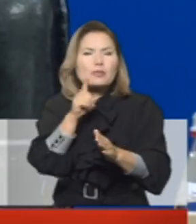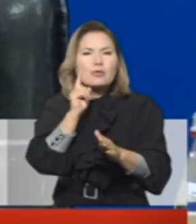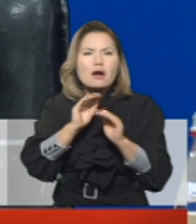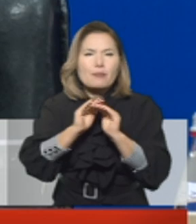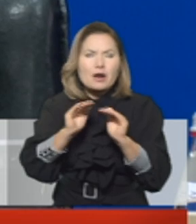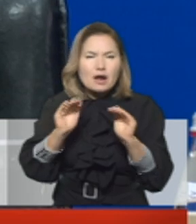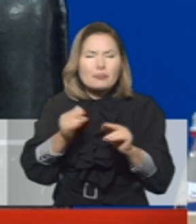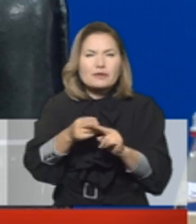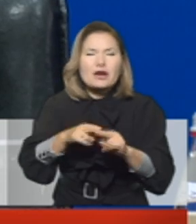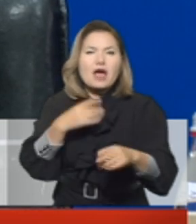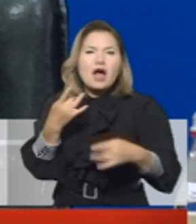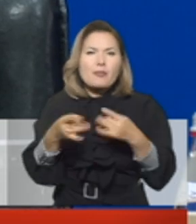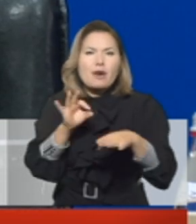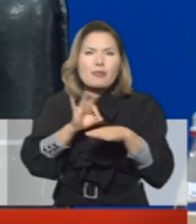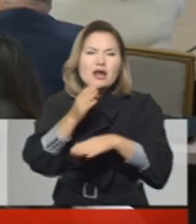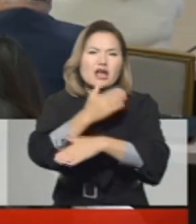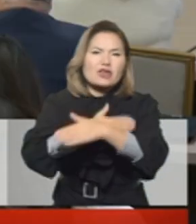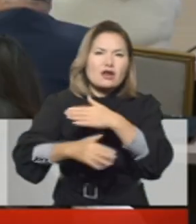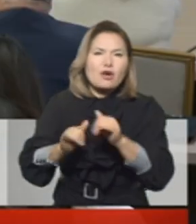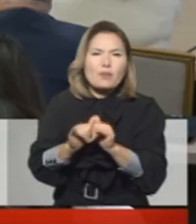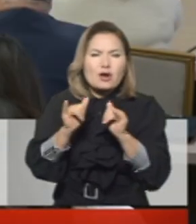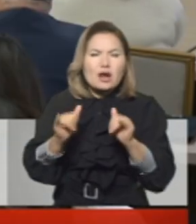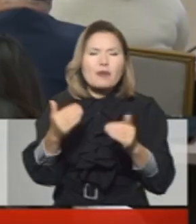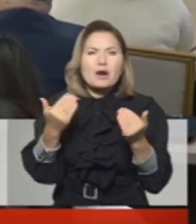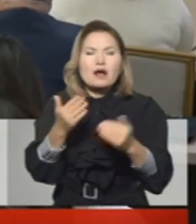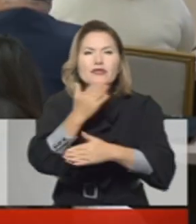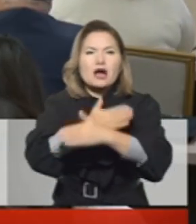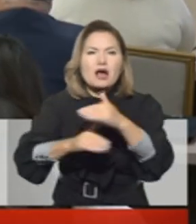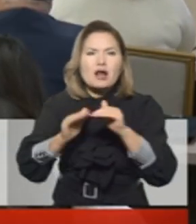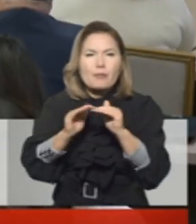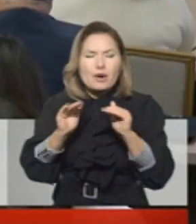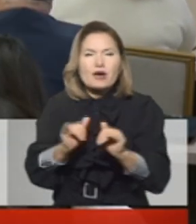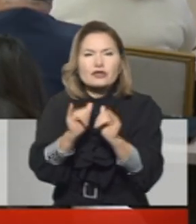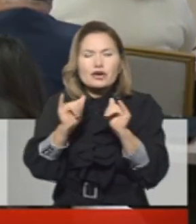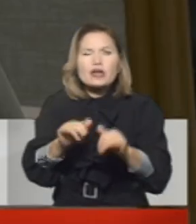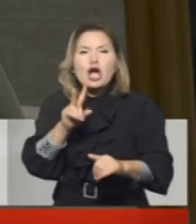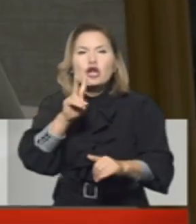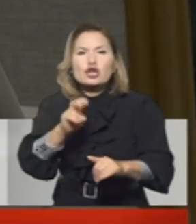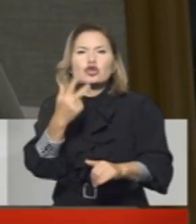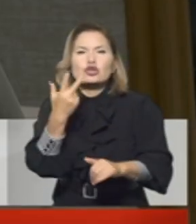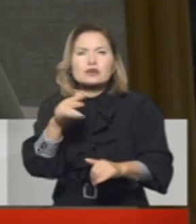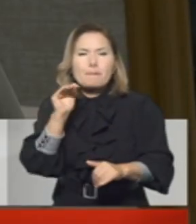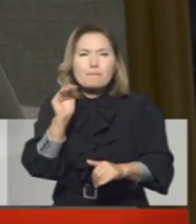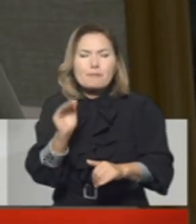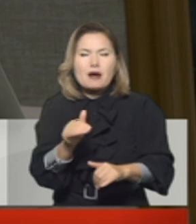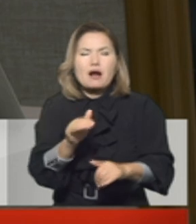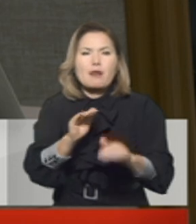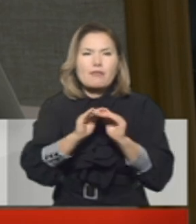жүйке жүйесі аурулары көбейген. Қазір мүмкіндігі шектеулі балалар саны 203 мыңнан асады.